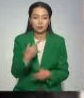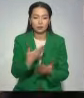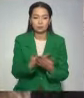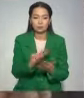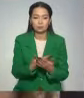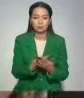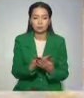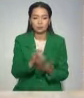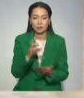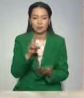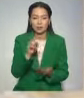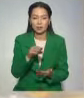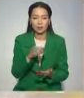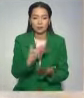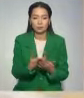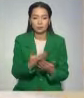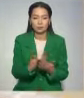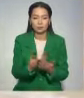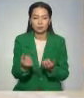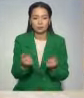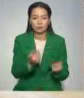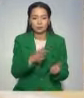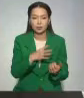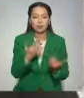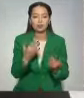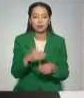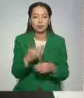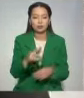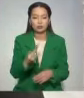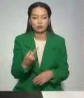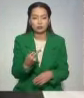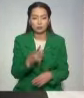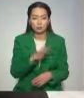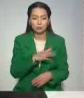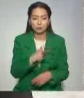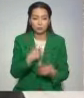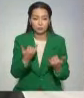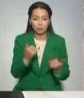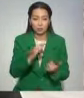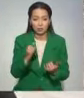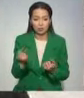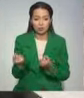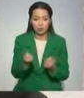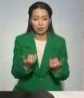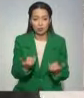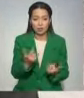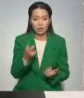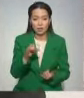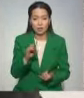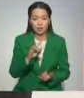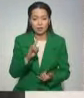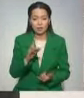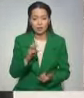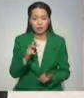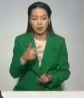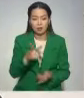Мисс Кит по-моему Скат по-моему она сколько опоздали на час вот сейчас рейс задерживается Эйр Астана на три